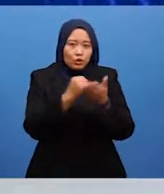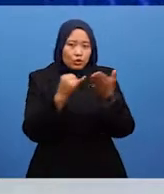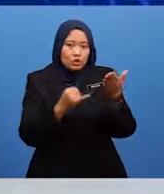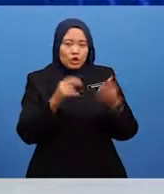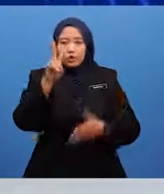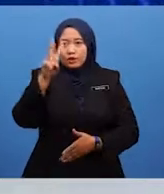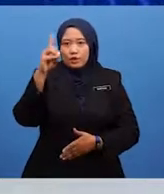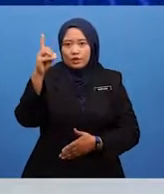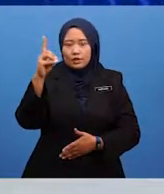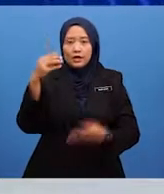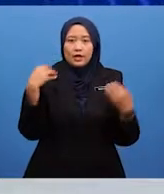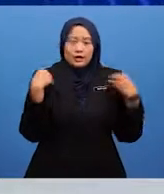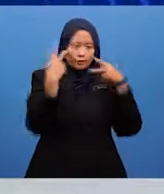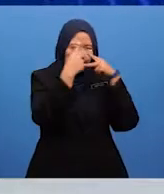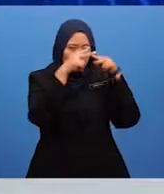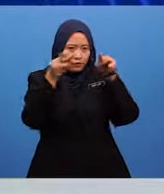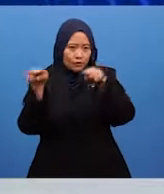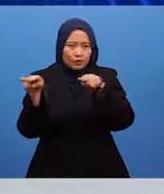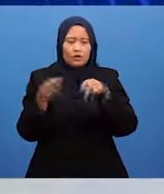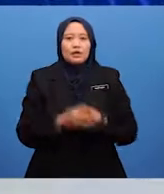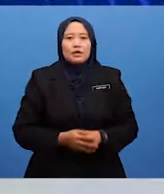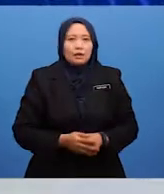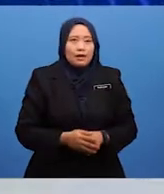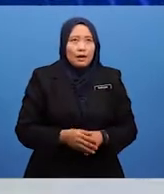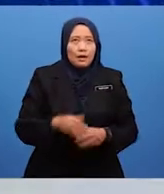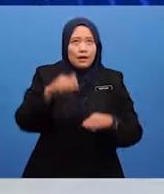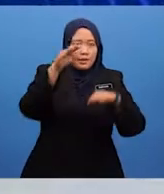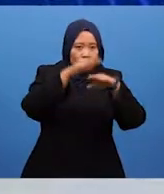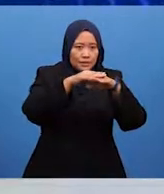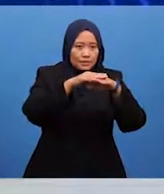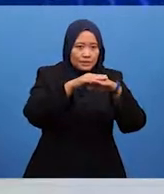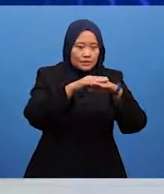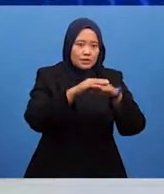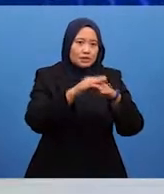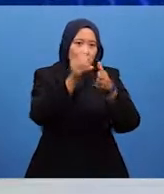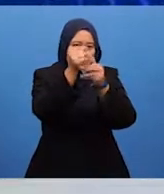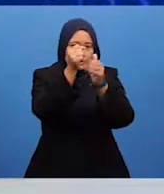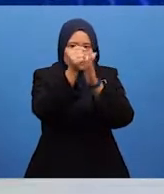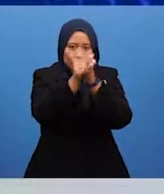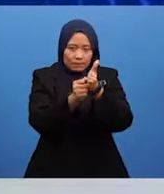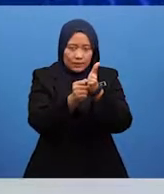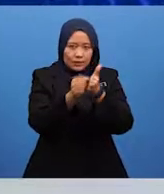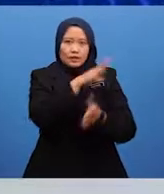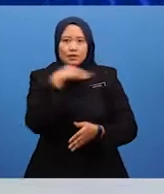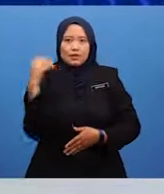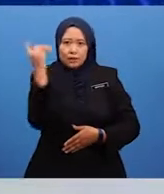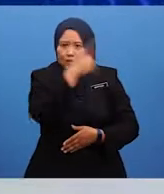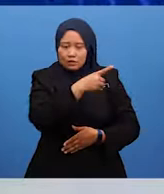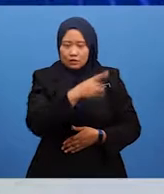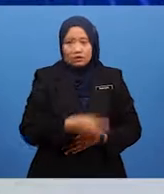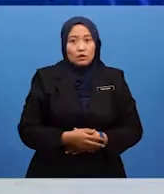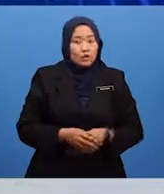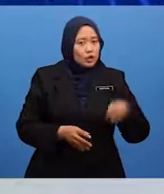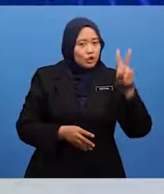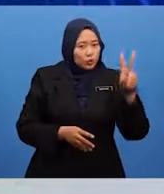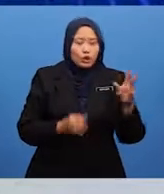panjang atas tepi dan hadapan mana kalian ke-20 kita aja lukisan nikel yang dilukis secara tiga